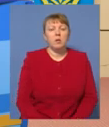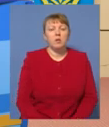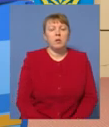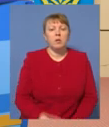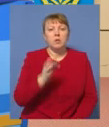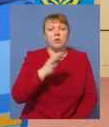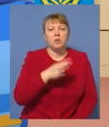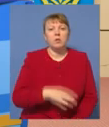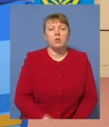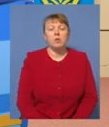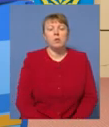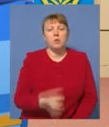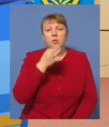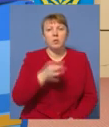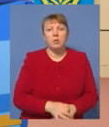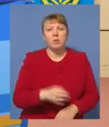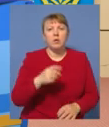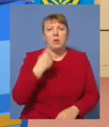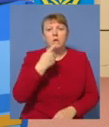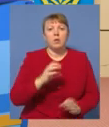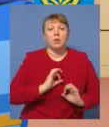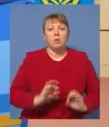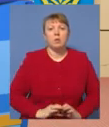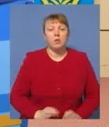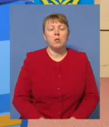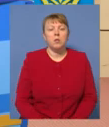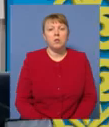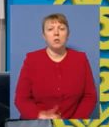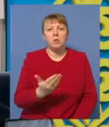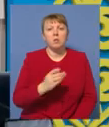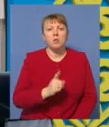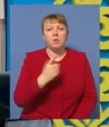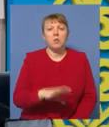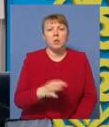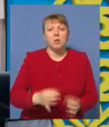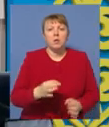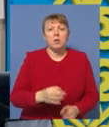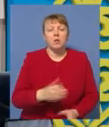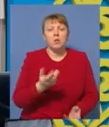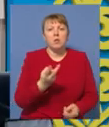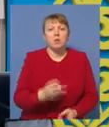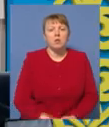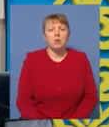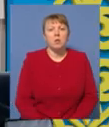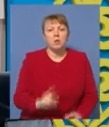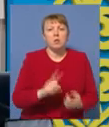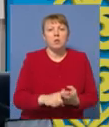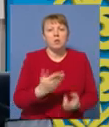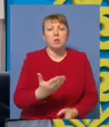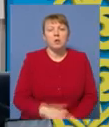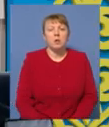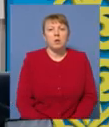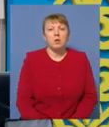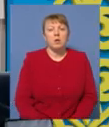Мы говорим о том, что и повышается ответственность прокурора, да, да, за нарушение законности, да, именно с начала судебного расследования. То есть идет взаимодействие, опять-таки, все